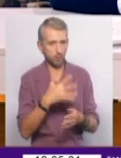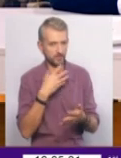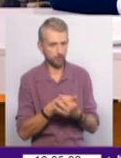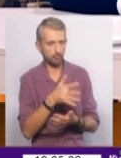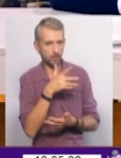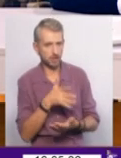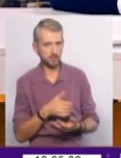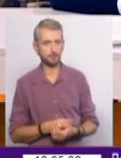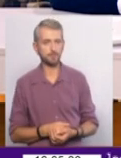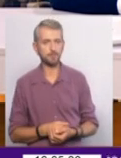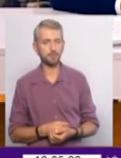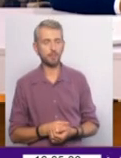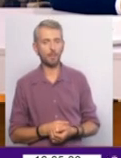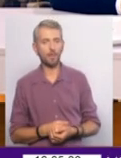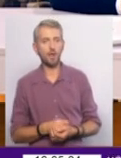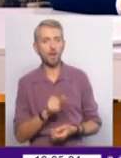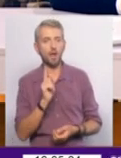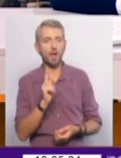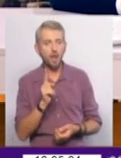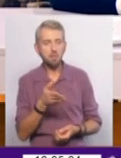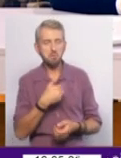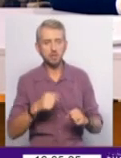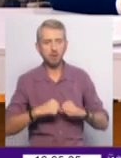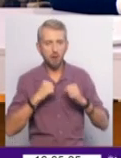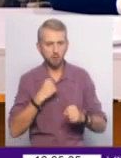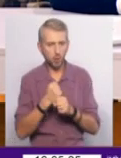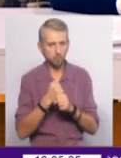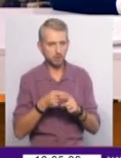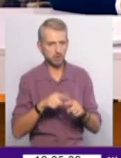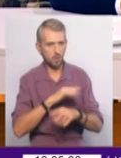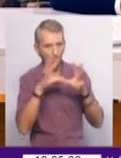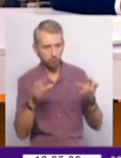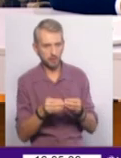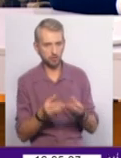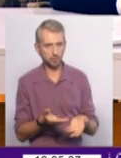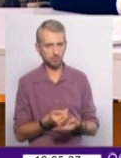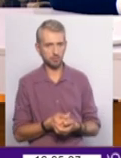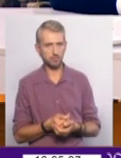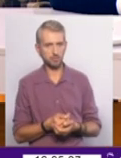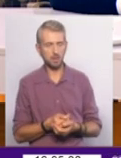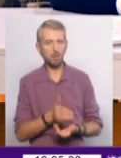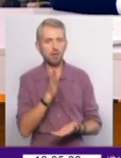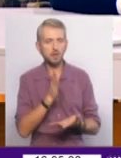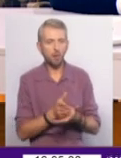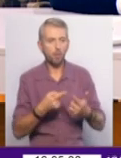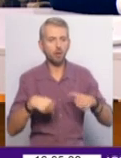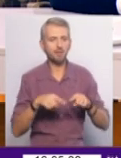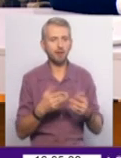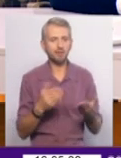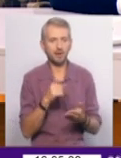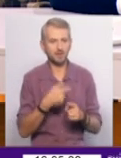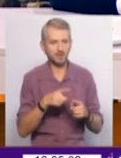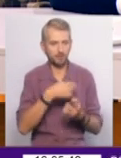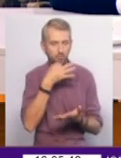і, але ми якби намагаємося робити це комплексно. Тобто є організація, яка за це